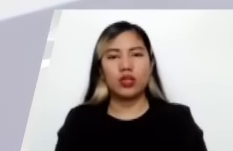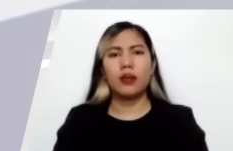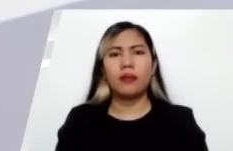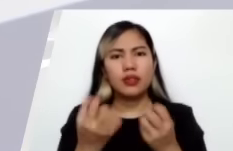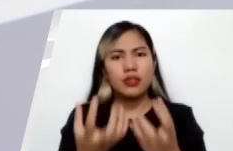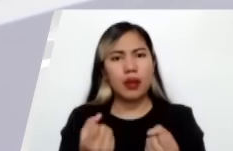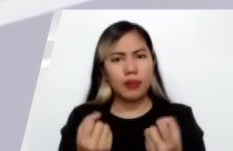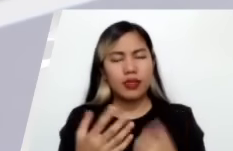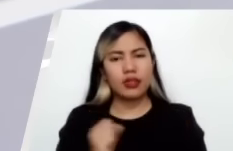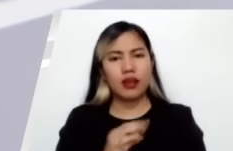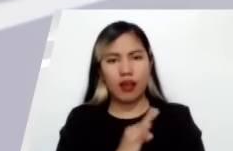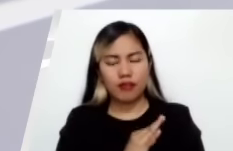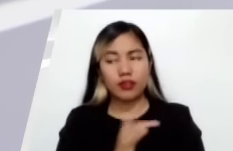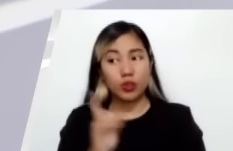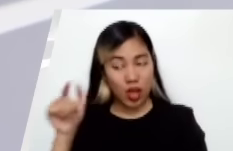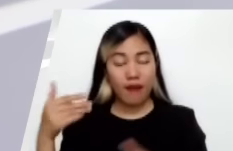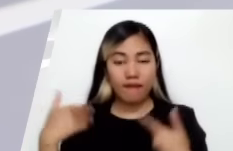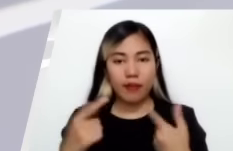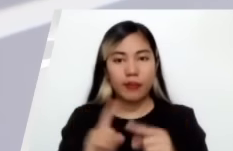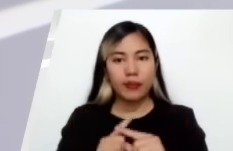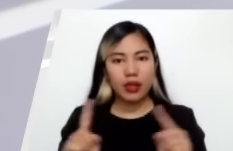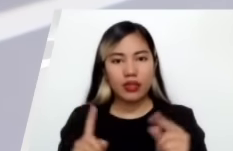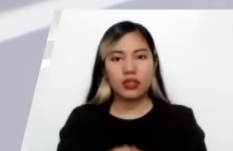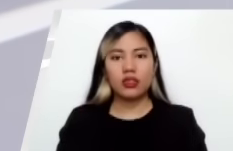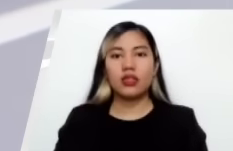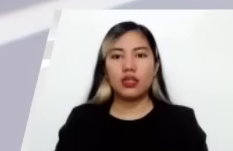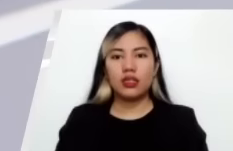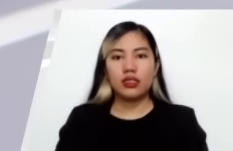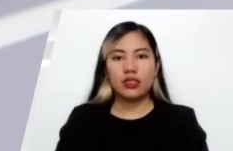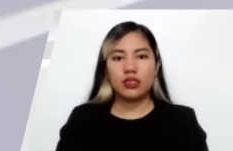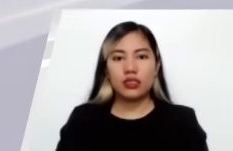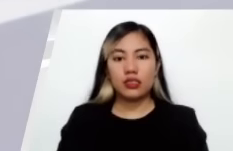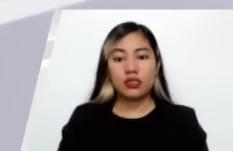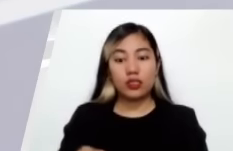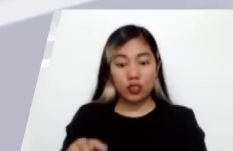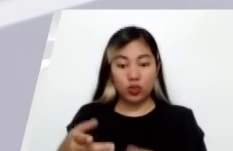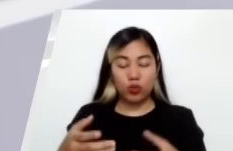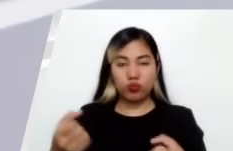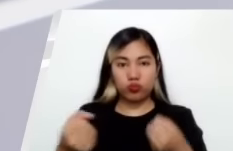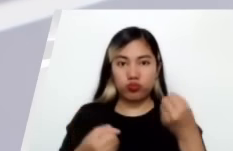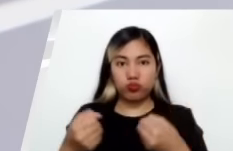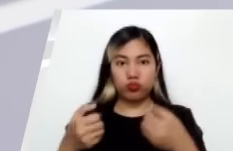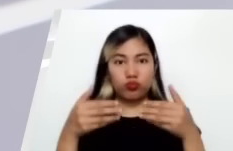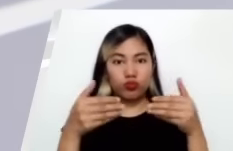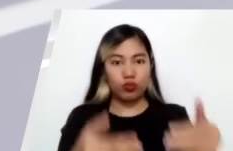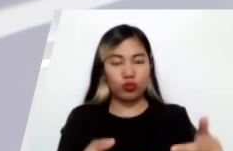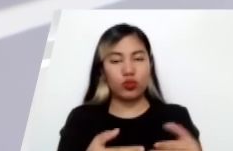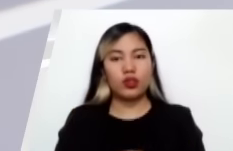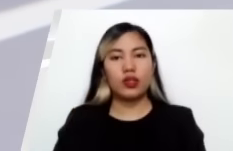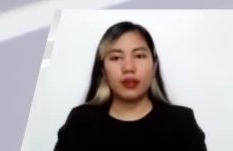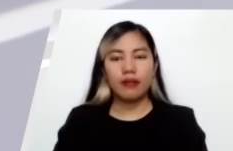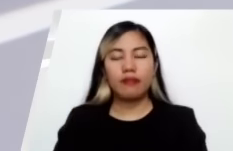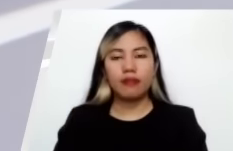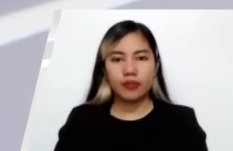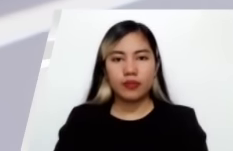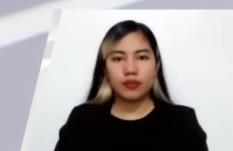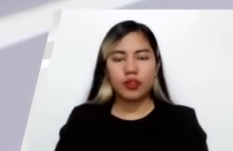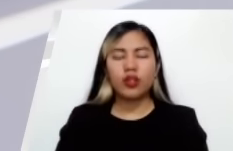talagang hindi gumalaw at hinarangan niya yung harapan ng sasakyan. Nakareistro ang sasakyan sa DILG